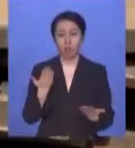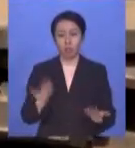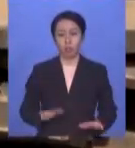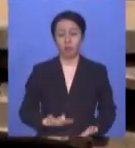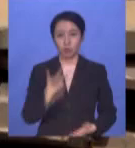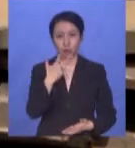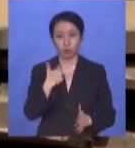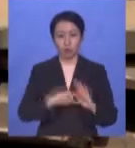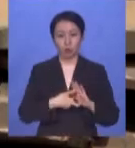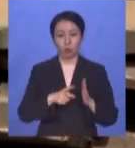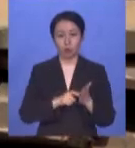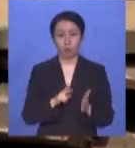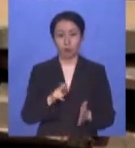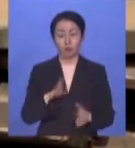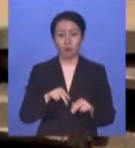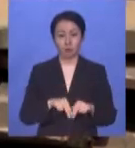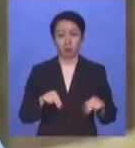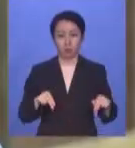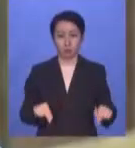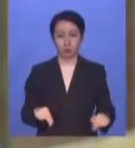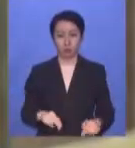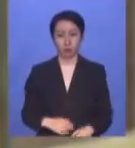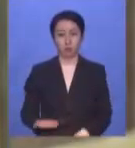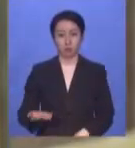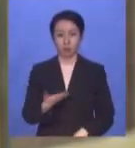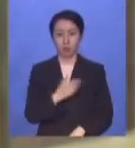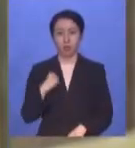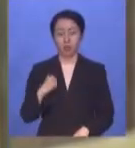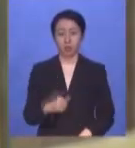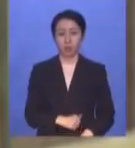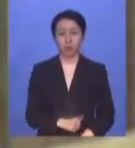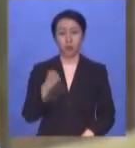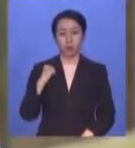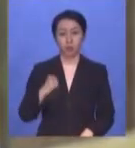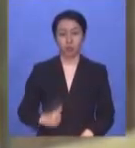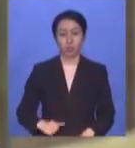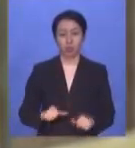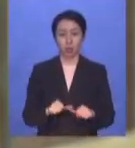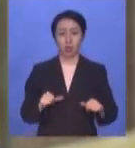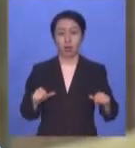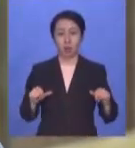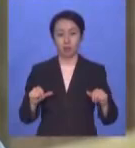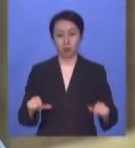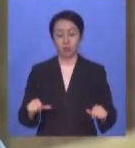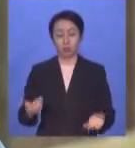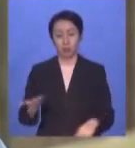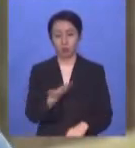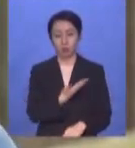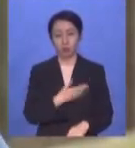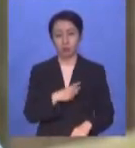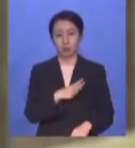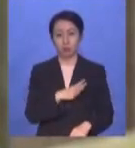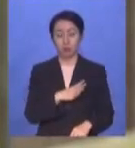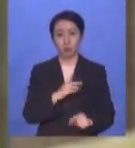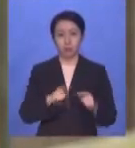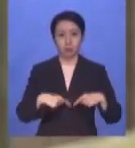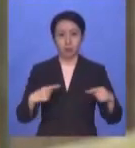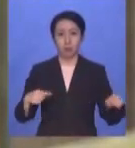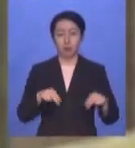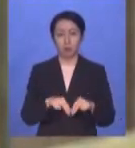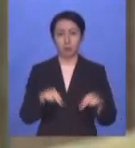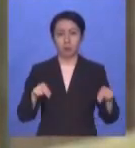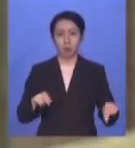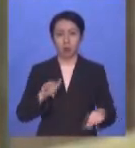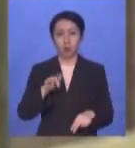в трехкомнатную квартиру в Петропавловске. Мы неделю ждали комиссию. Комиссия у нас была сборная,